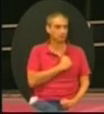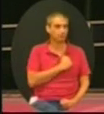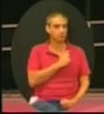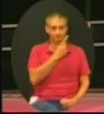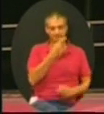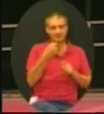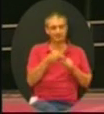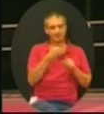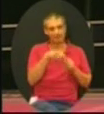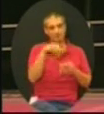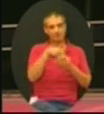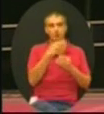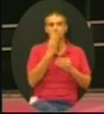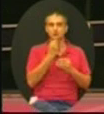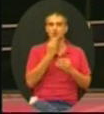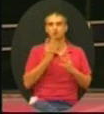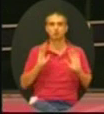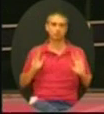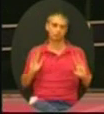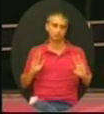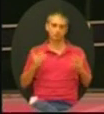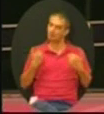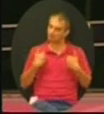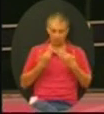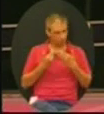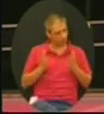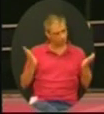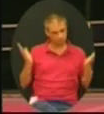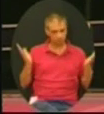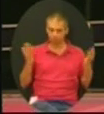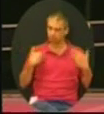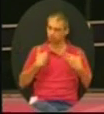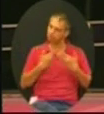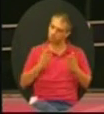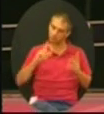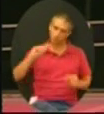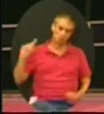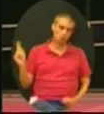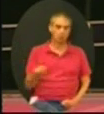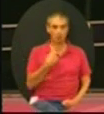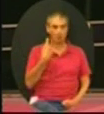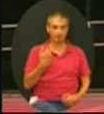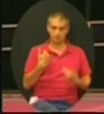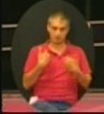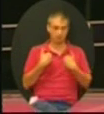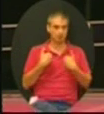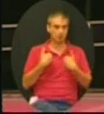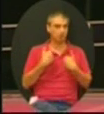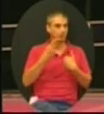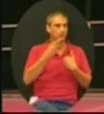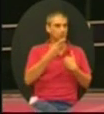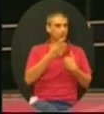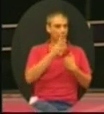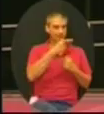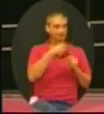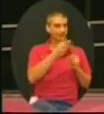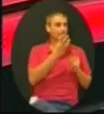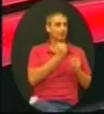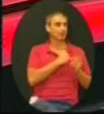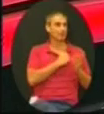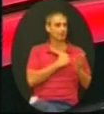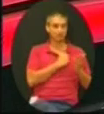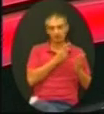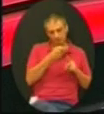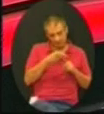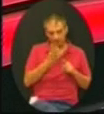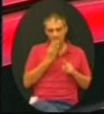הם זרמים ביהדות, אנחנו פותחים את השערים שלנו לכולם. אני חושבת שמדינת ישראל... הם זרם דתי ביהדות? הם